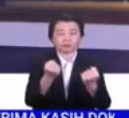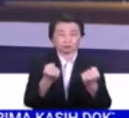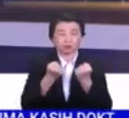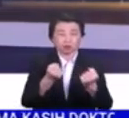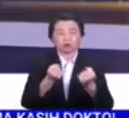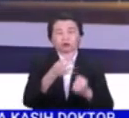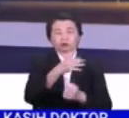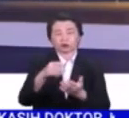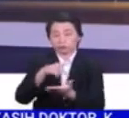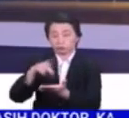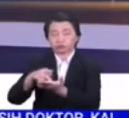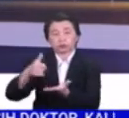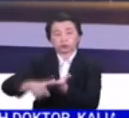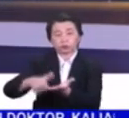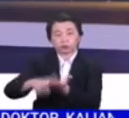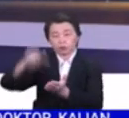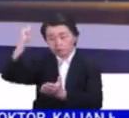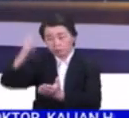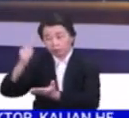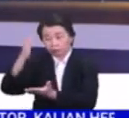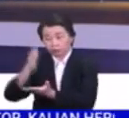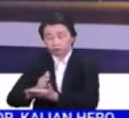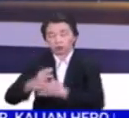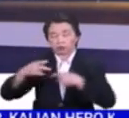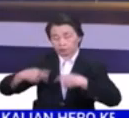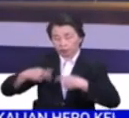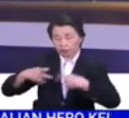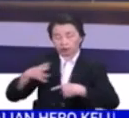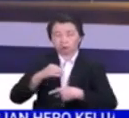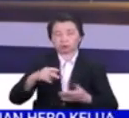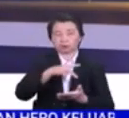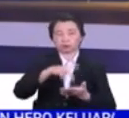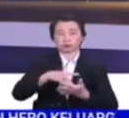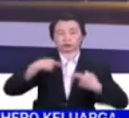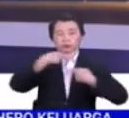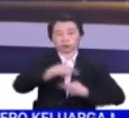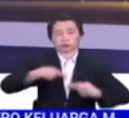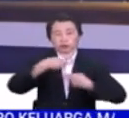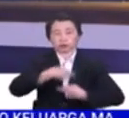selain pusat beli belah, stesen bas, pasar dan pusat rekreasi.